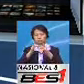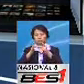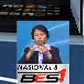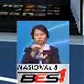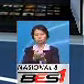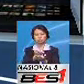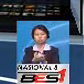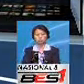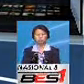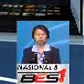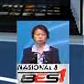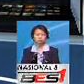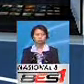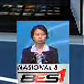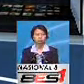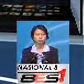ekonomi